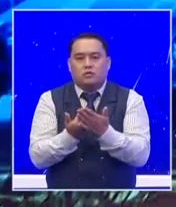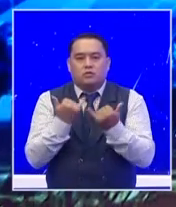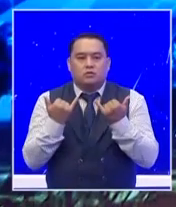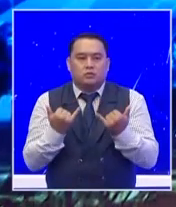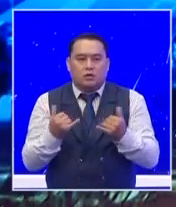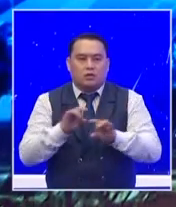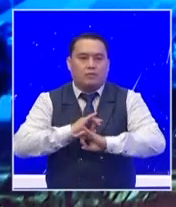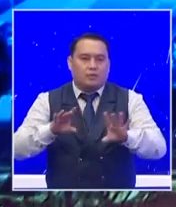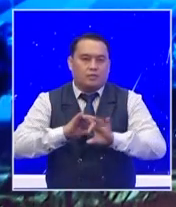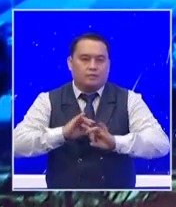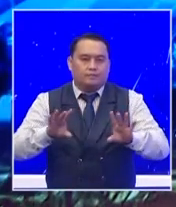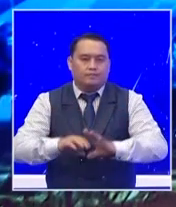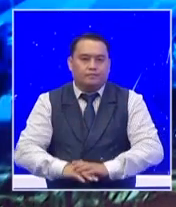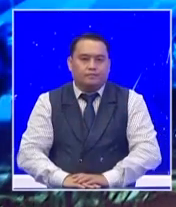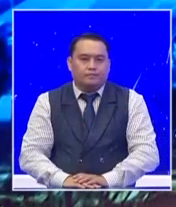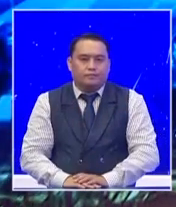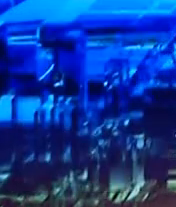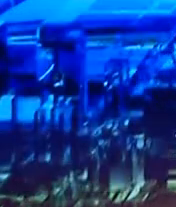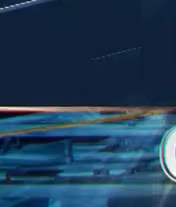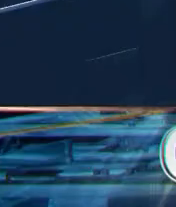сейчас коротко о самом главном.